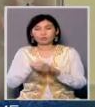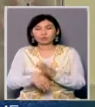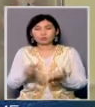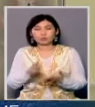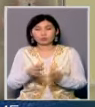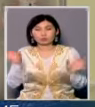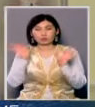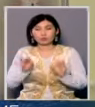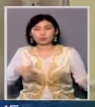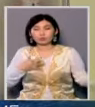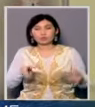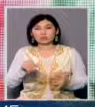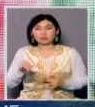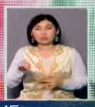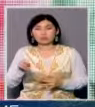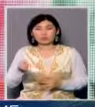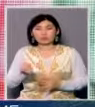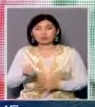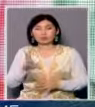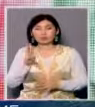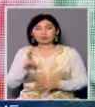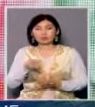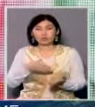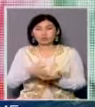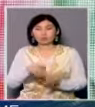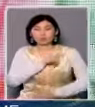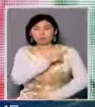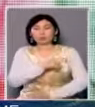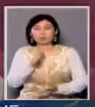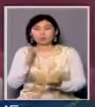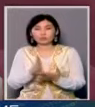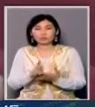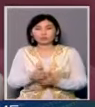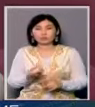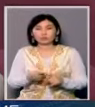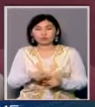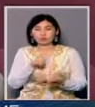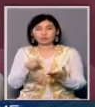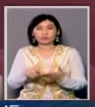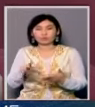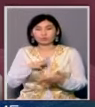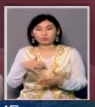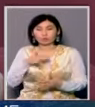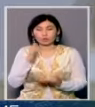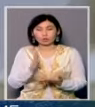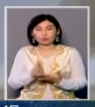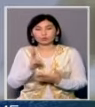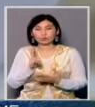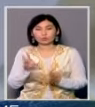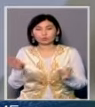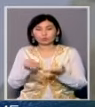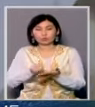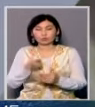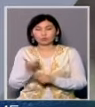популяризацию искусства терме. Кто же окажется сильнейшим среди конкурсантов? Этот вопрос волновал многих. Ведь все